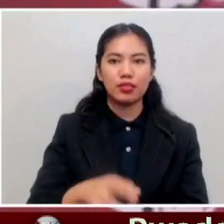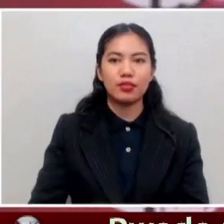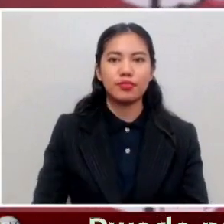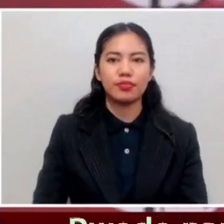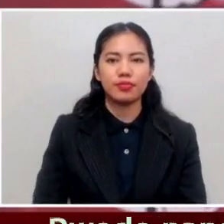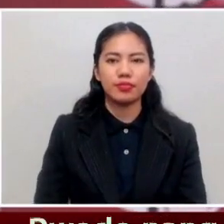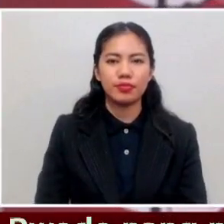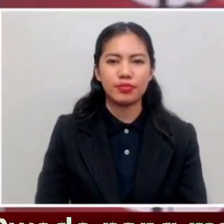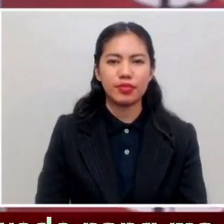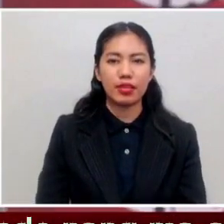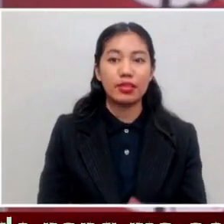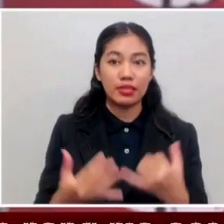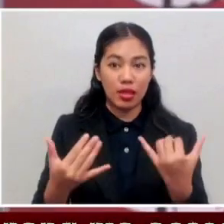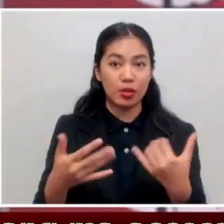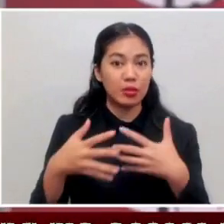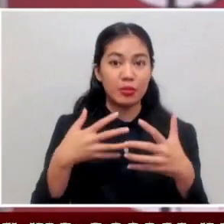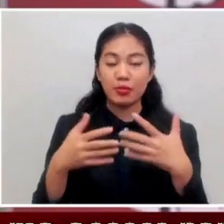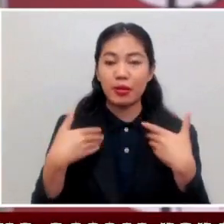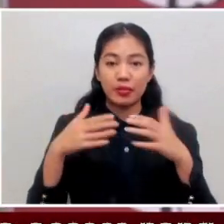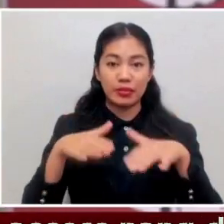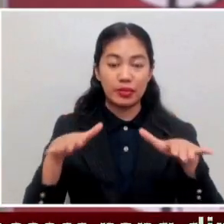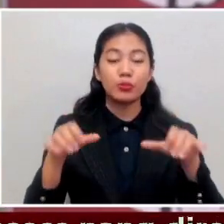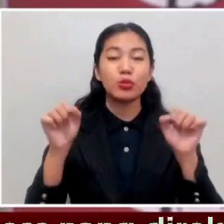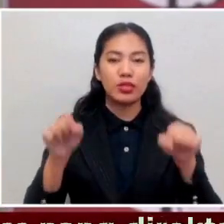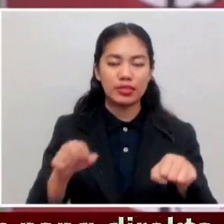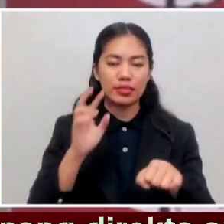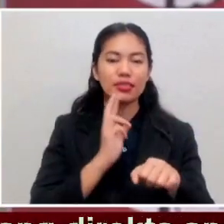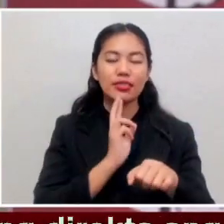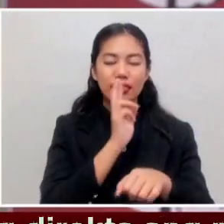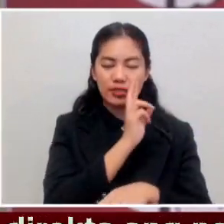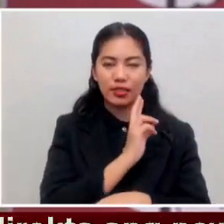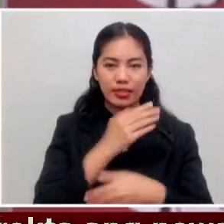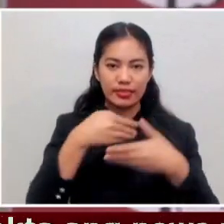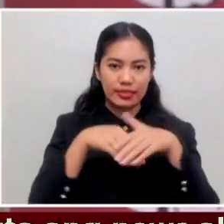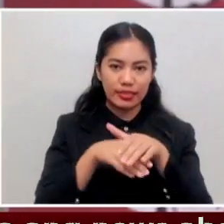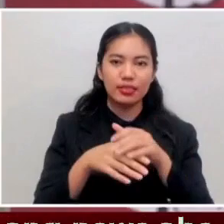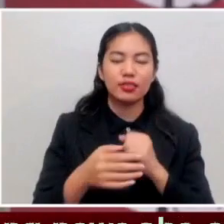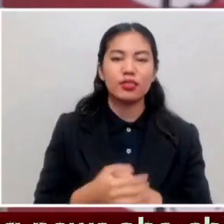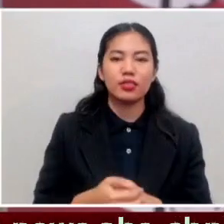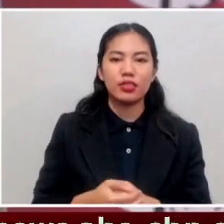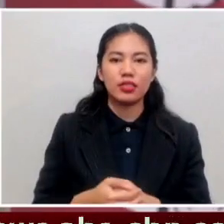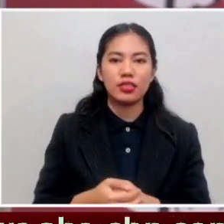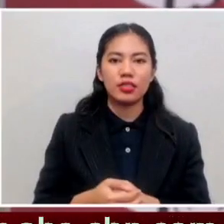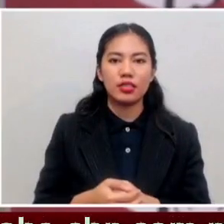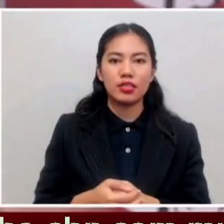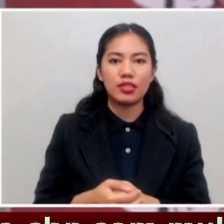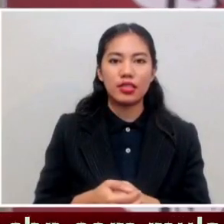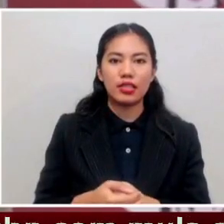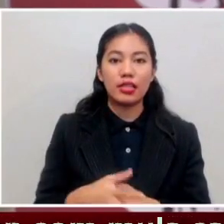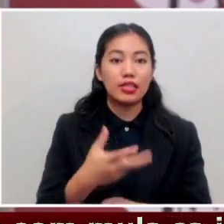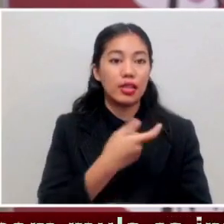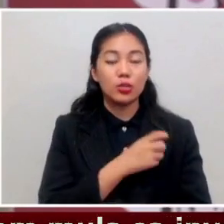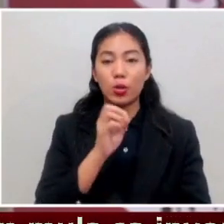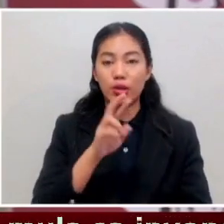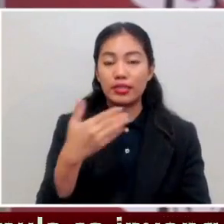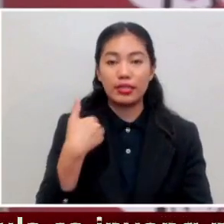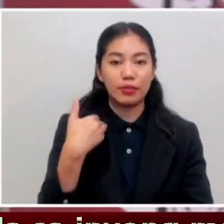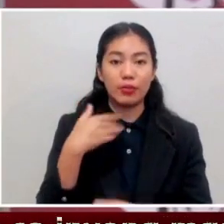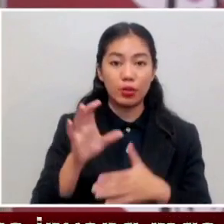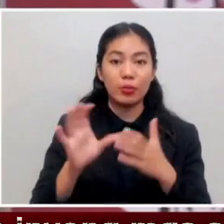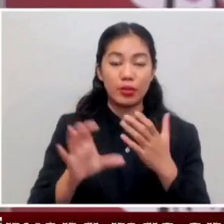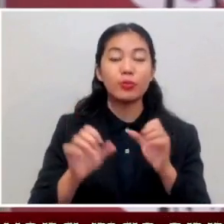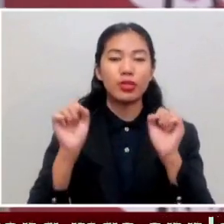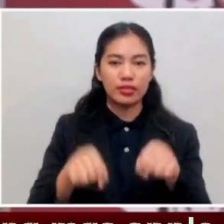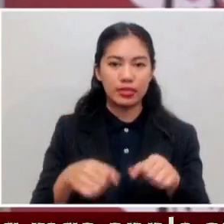may kids po, pwede na po sila mag-dine-in sa loob kahit minor po siya. Vaccinated or not fully vaccinated po, pwede na po kids sa loob, even